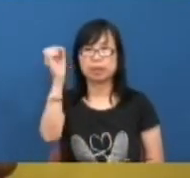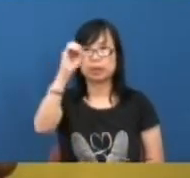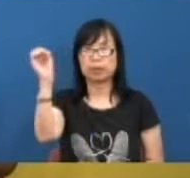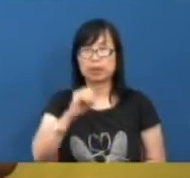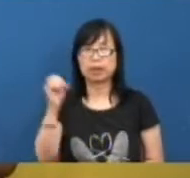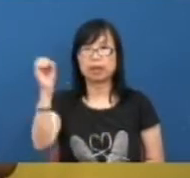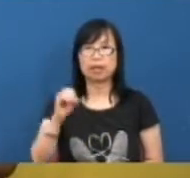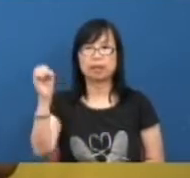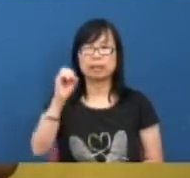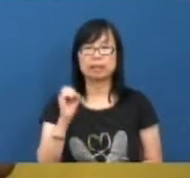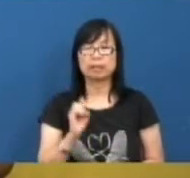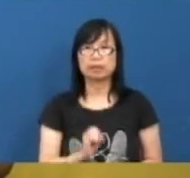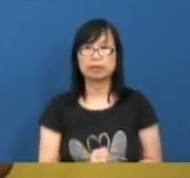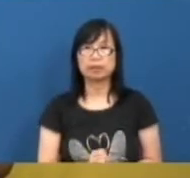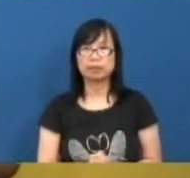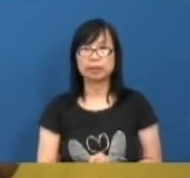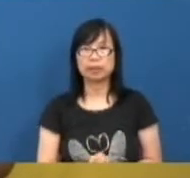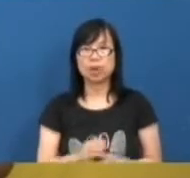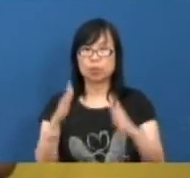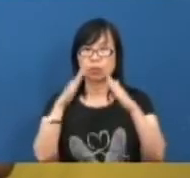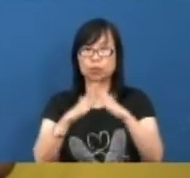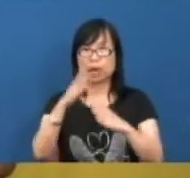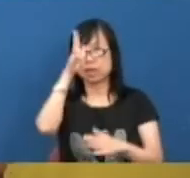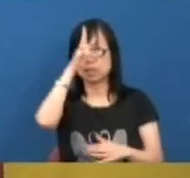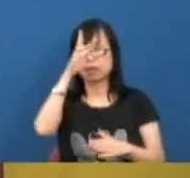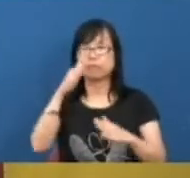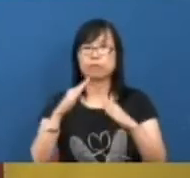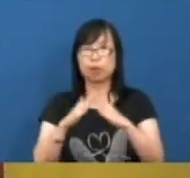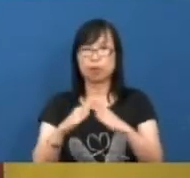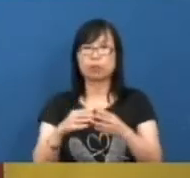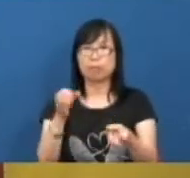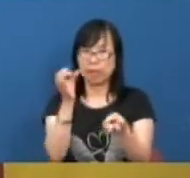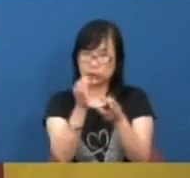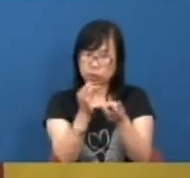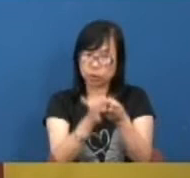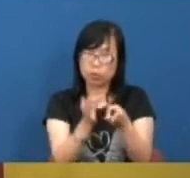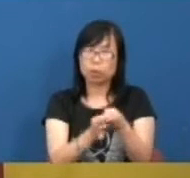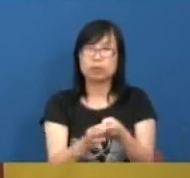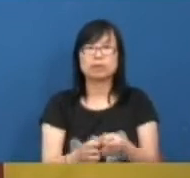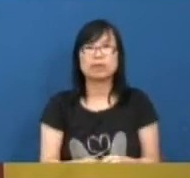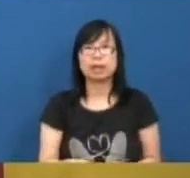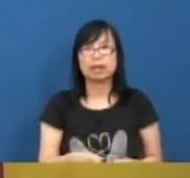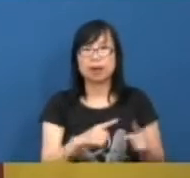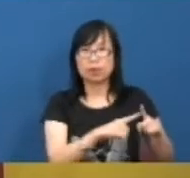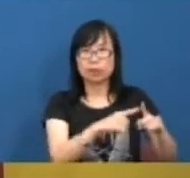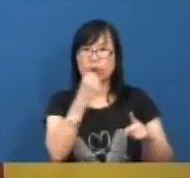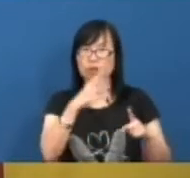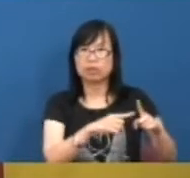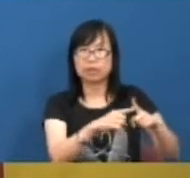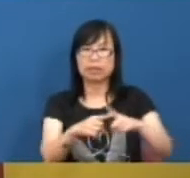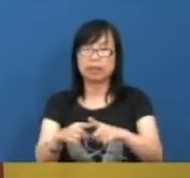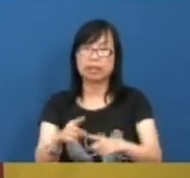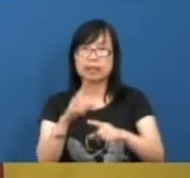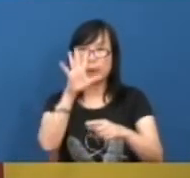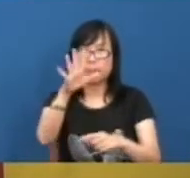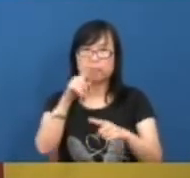43% 咧，就係係住喺公屋同埋居屋嘅。香港市民大致是咁樣編排，而在57%裏邊